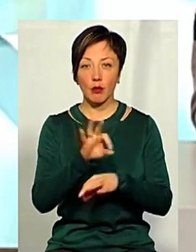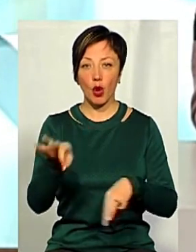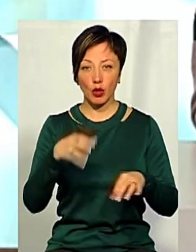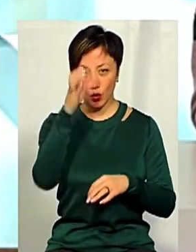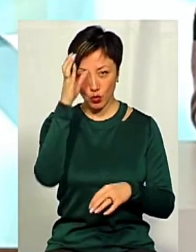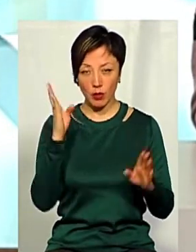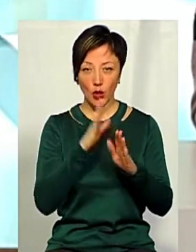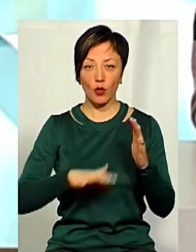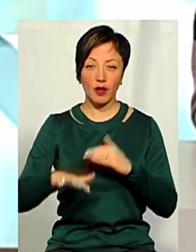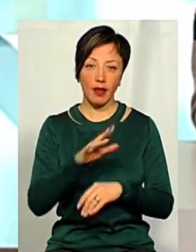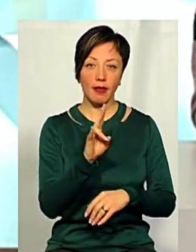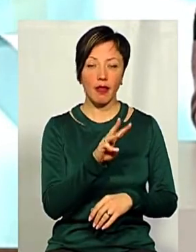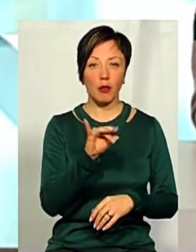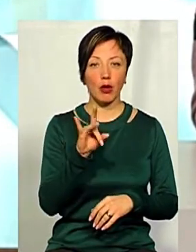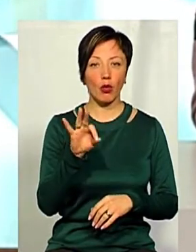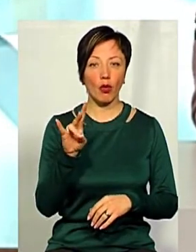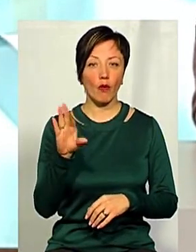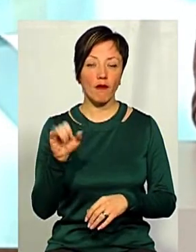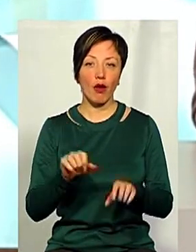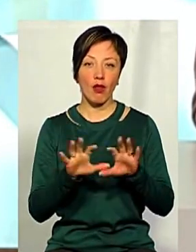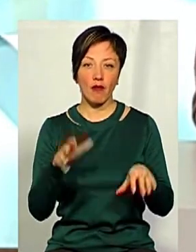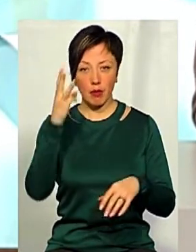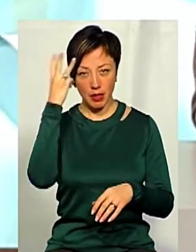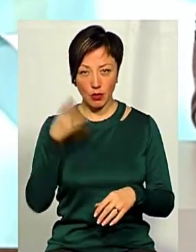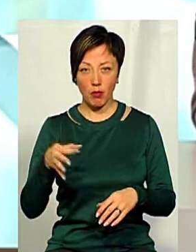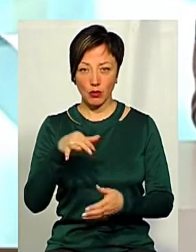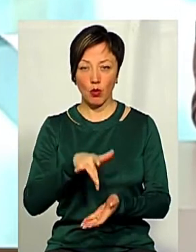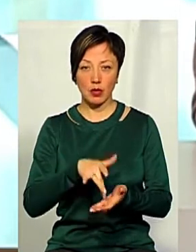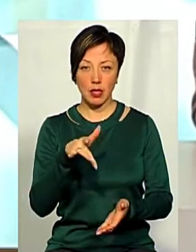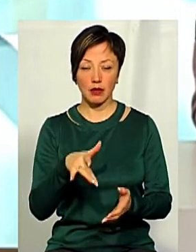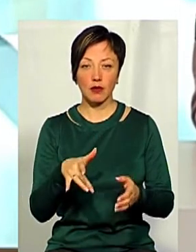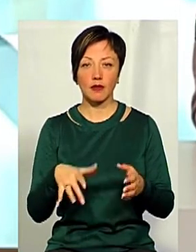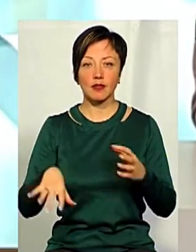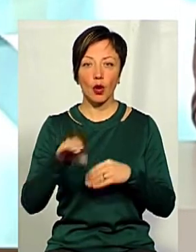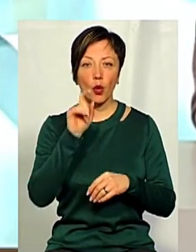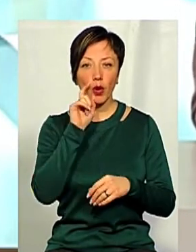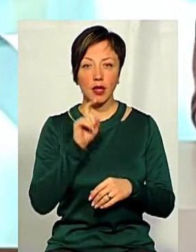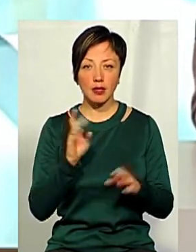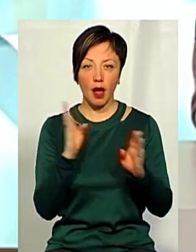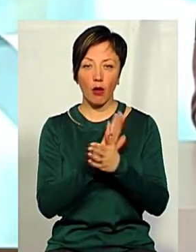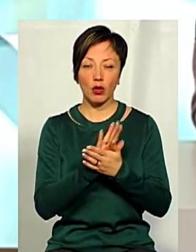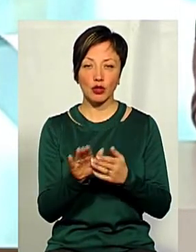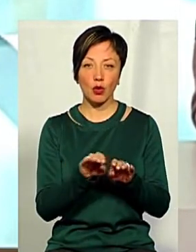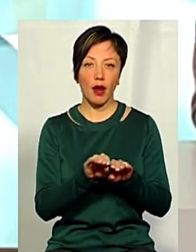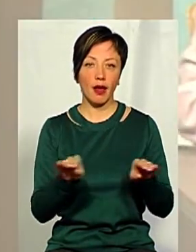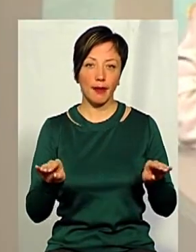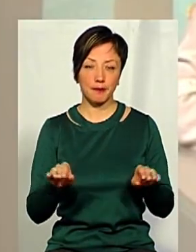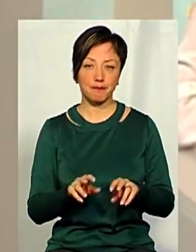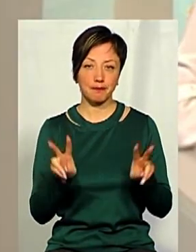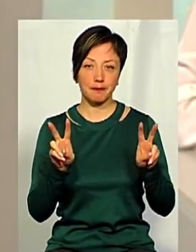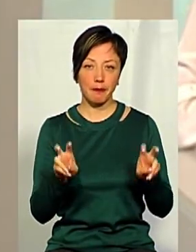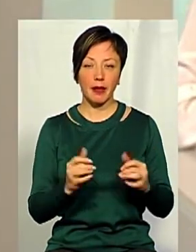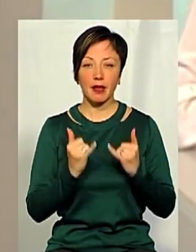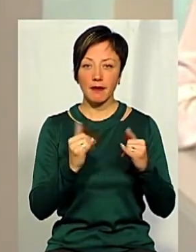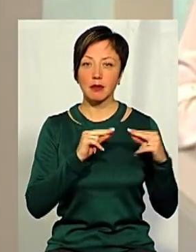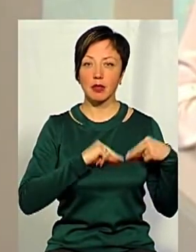довкілля Хмельницький» та Наталя Міронова, голова Хмельницького обласного осередку Всеукраїнської екологічної Ліги. У студії для